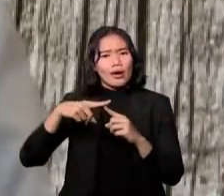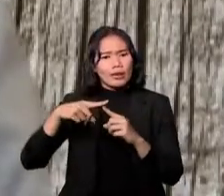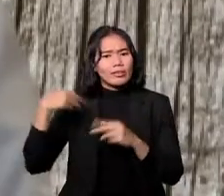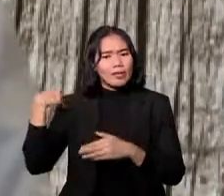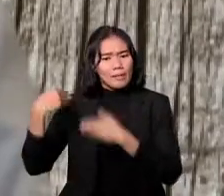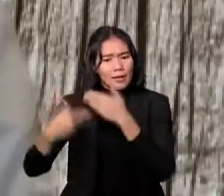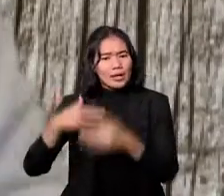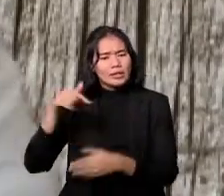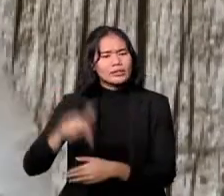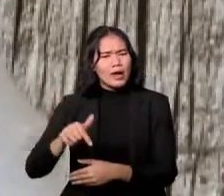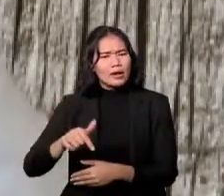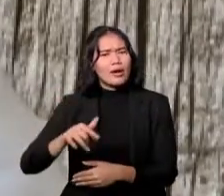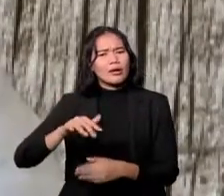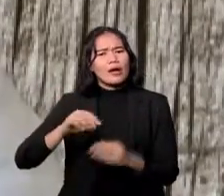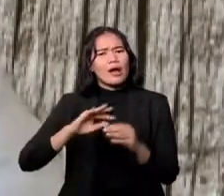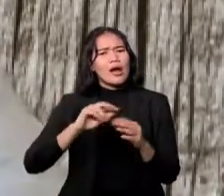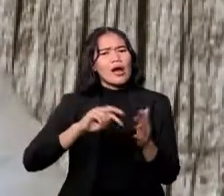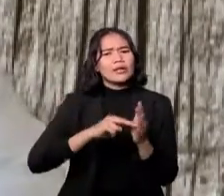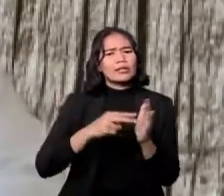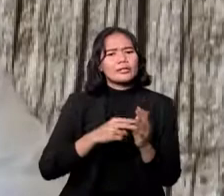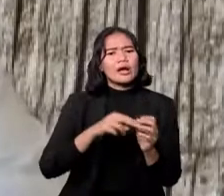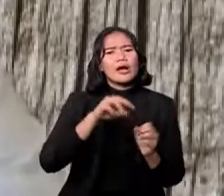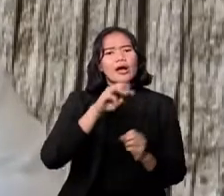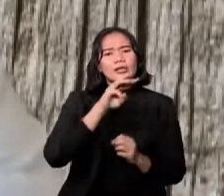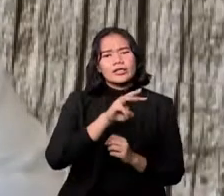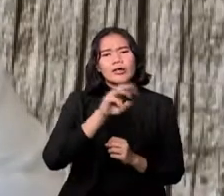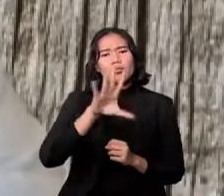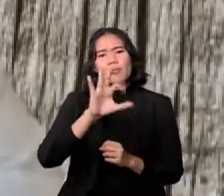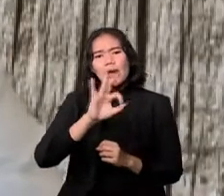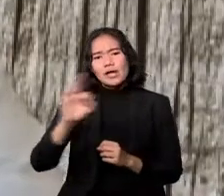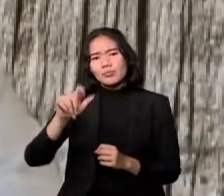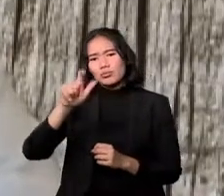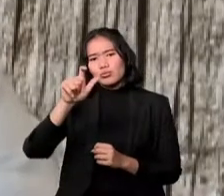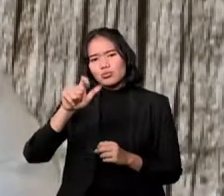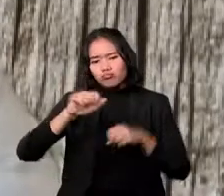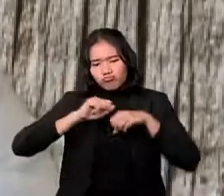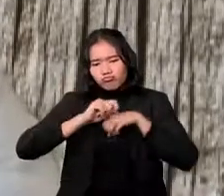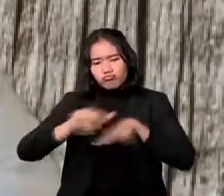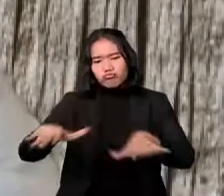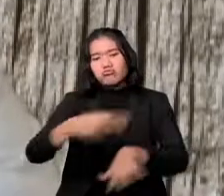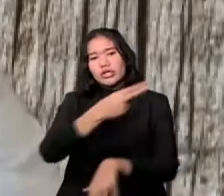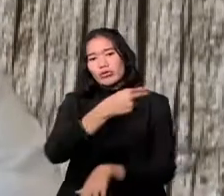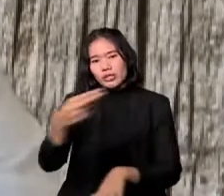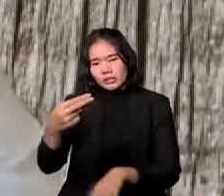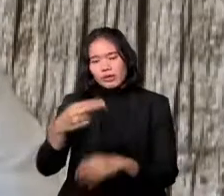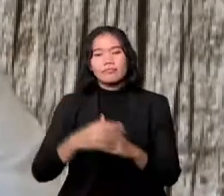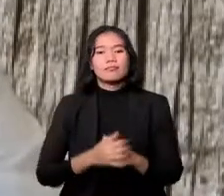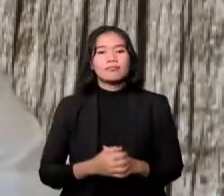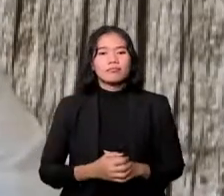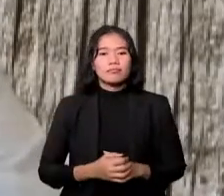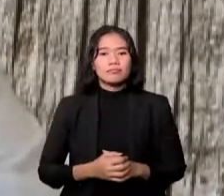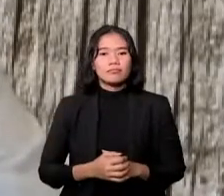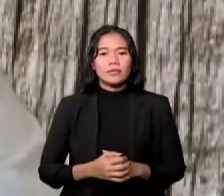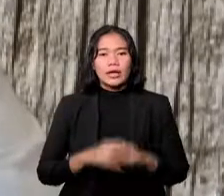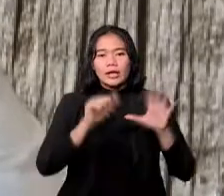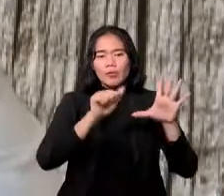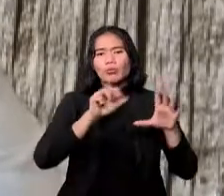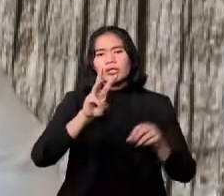ini sudah hampir sekitar 63.000 kasus ya terjadi di Indonesia, sampai data kemarin itu